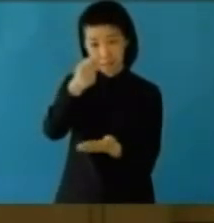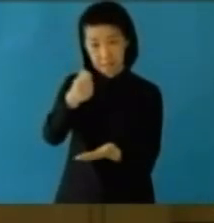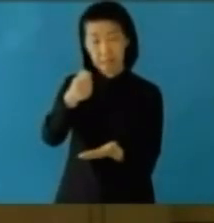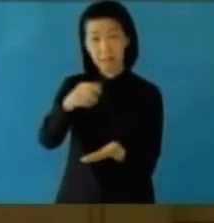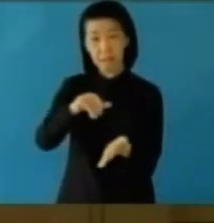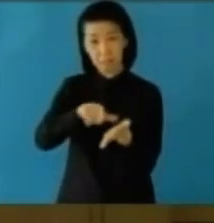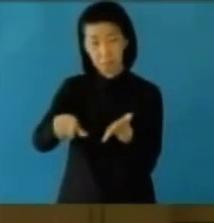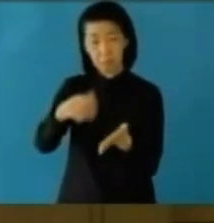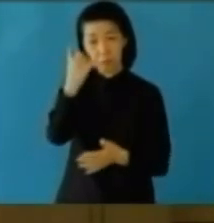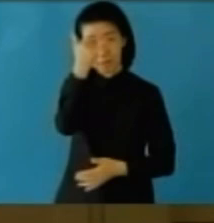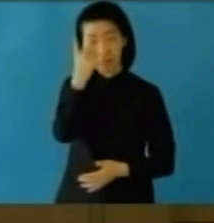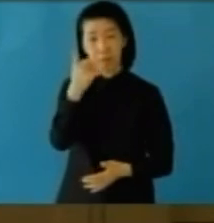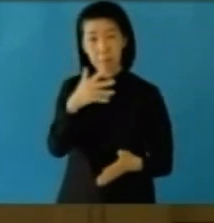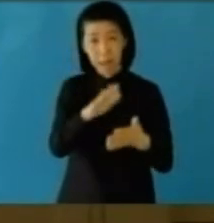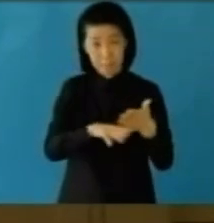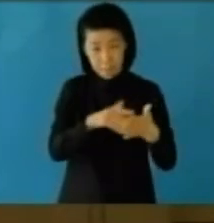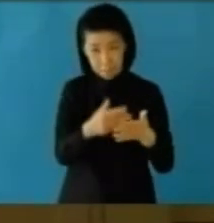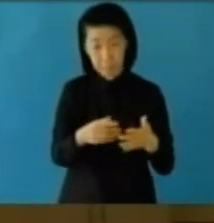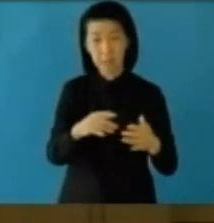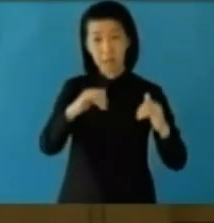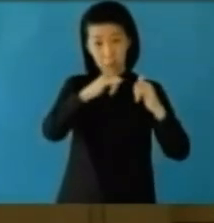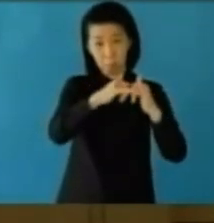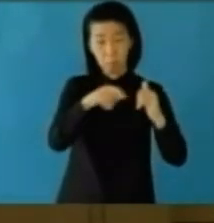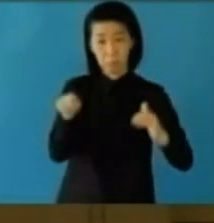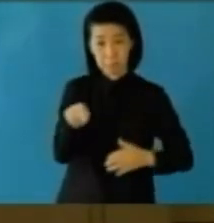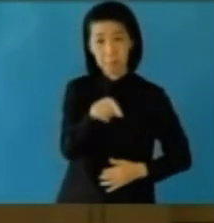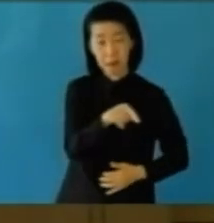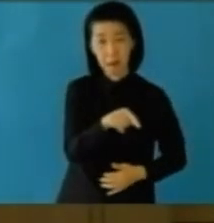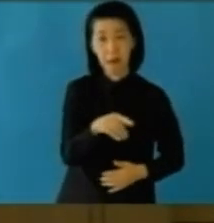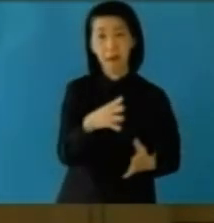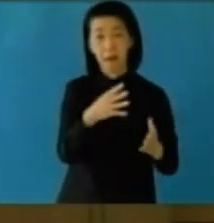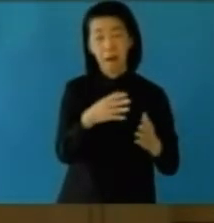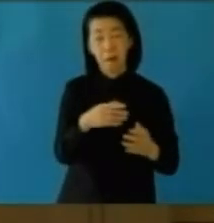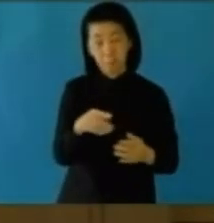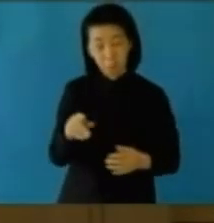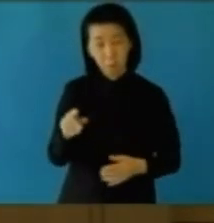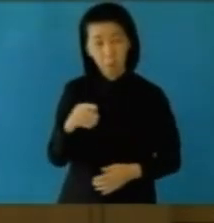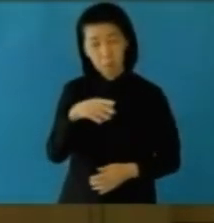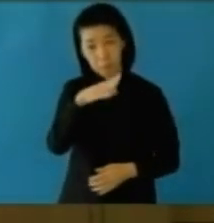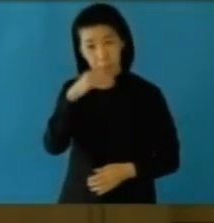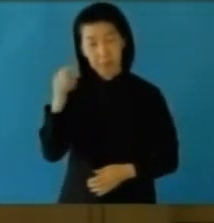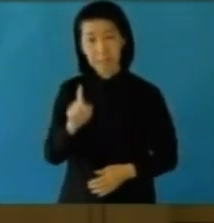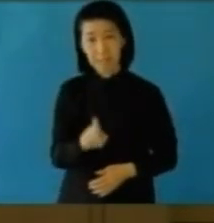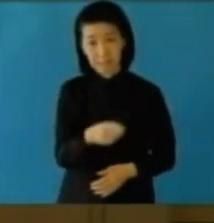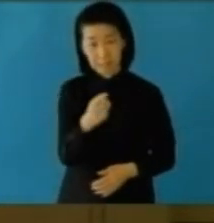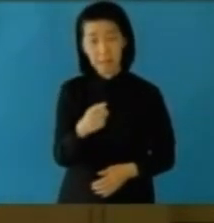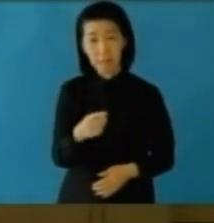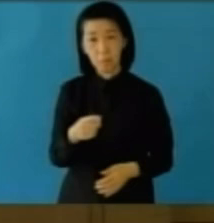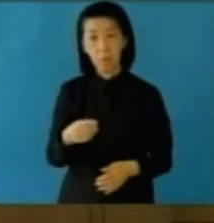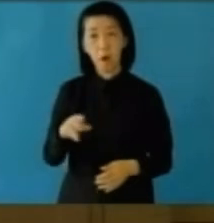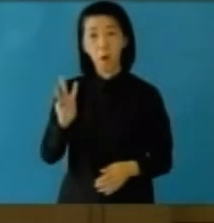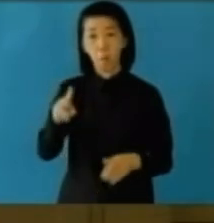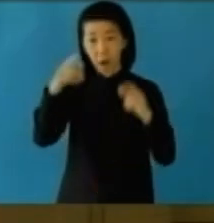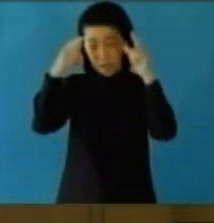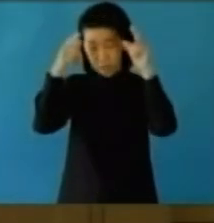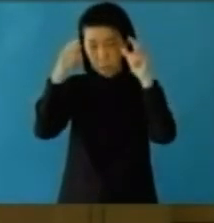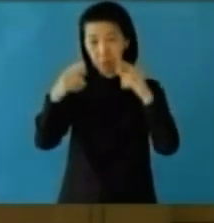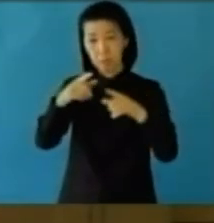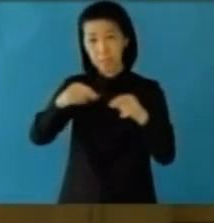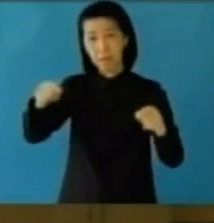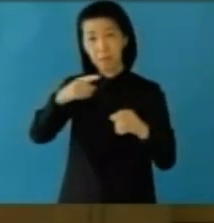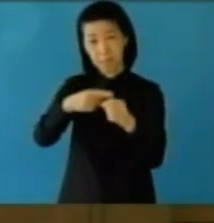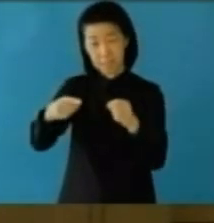久島、奄美大島、徳之島をはじめとする多様で豊かな自然や、和牛日本一に輝いた鹿児島黒牛